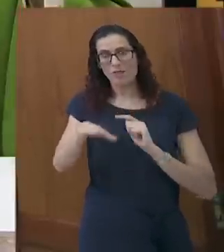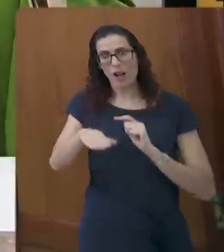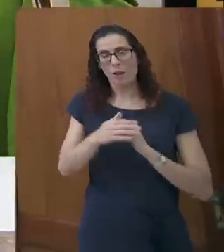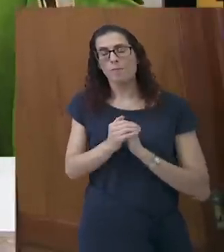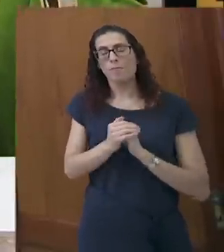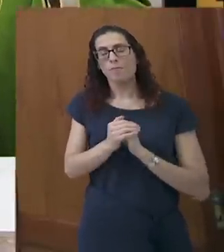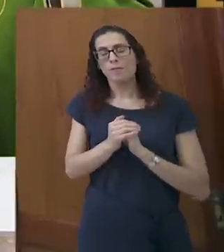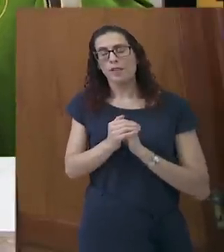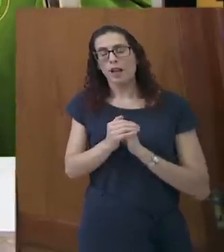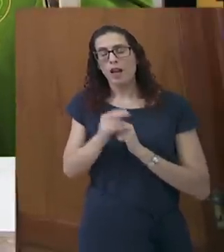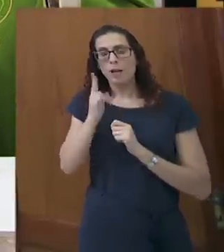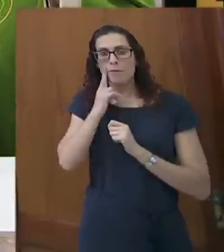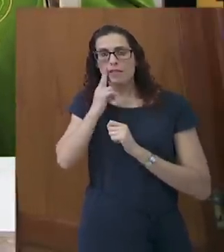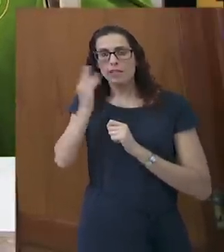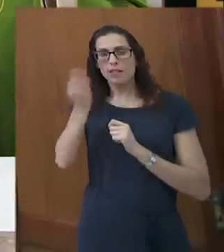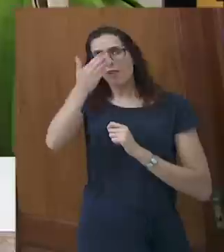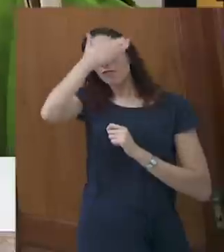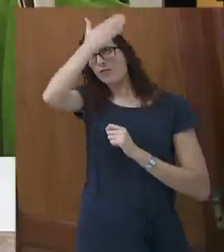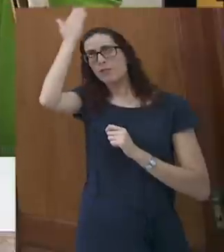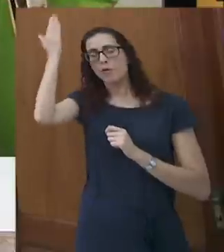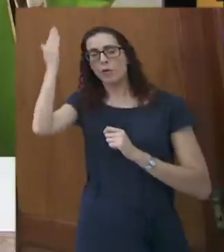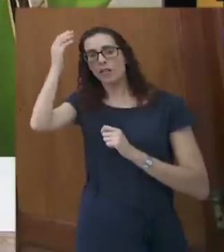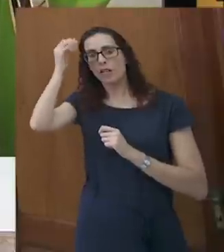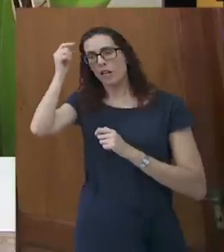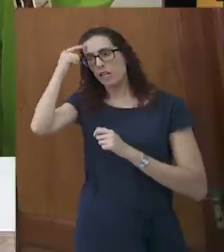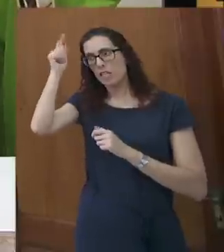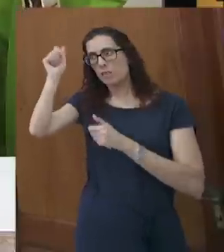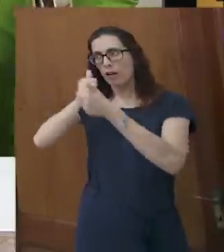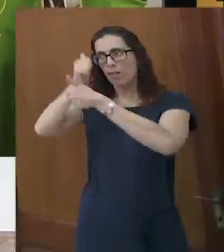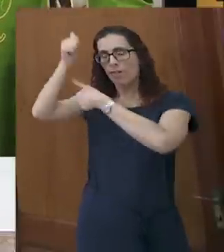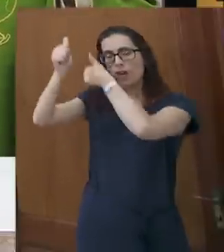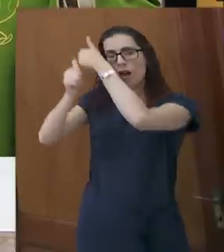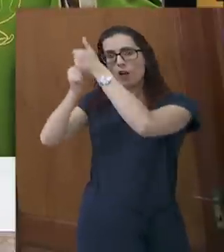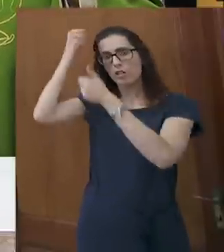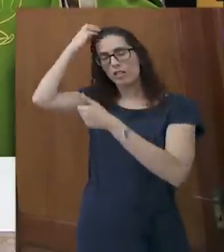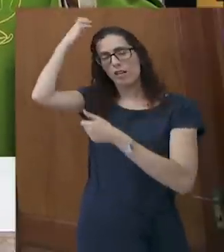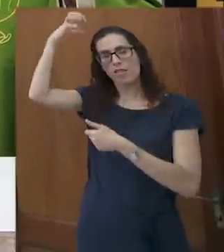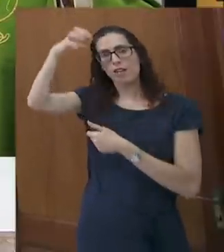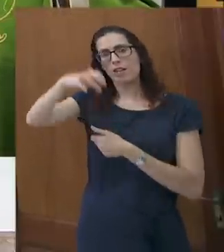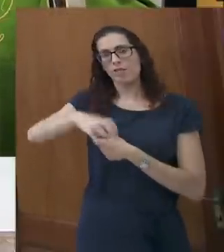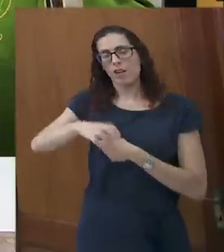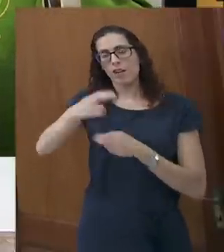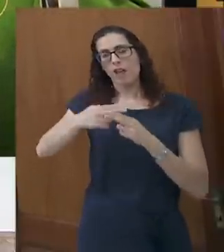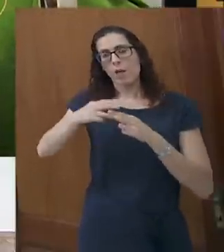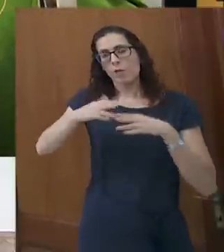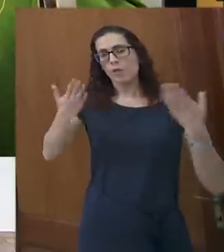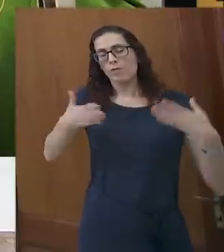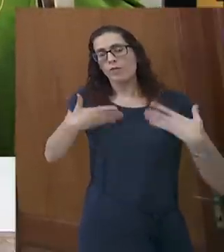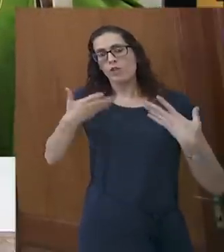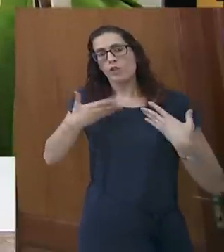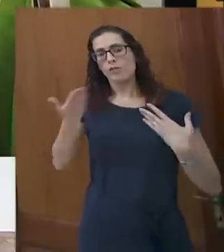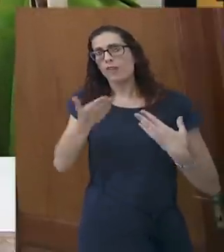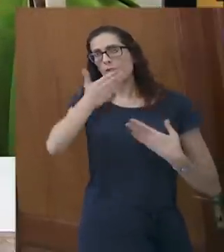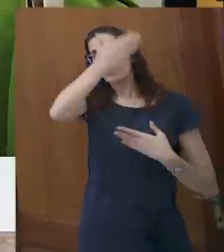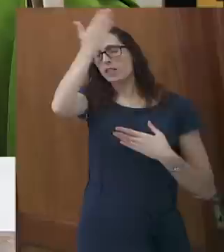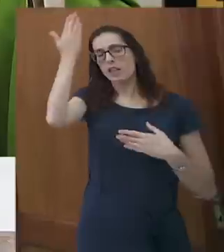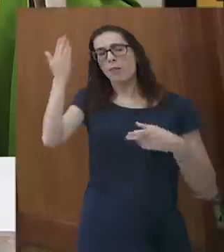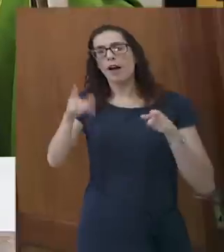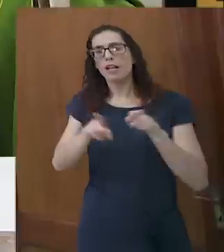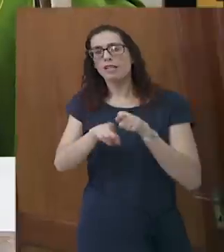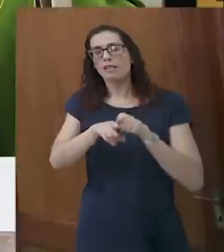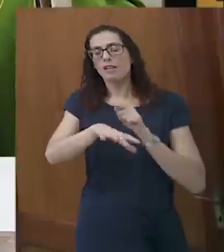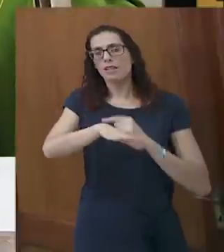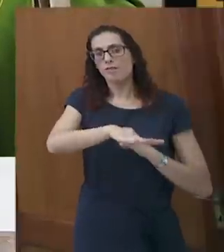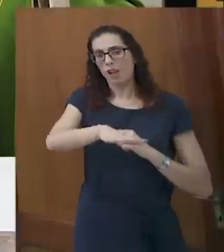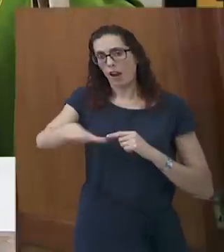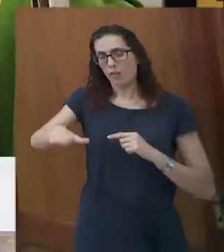missierna li inti f'ismawiet jitqaddes ismek, tiġi saltnatek, ikun li trid int kif fis-sema ekda